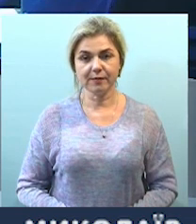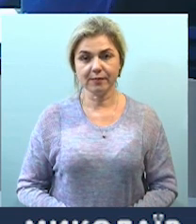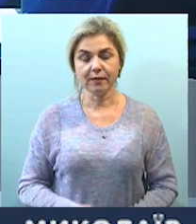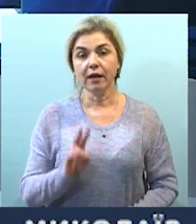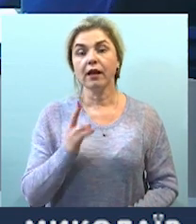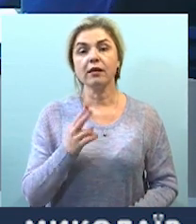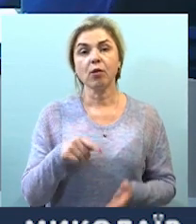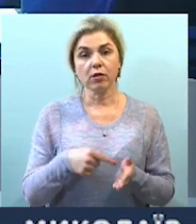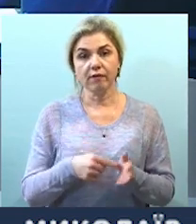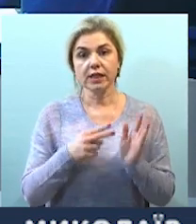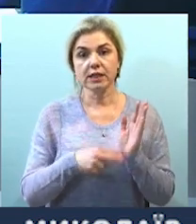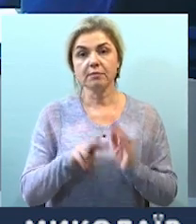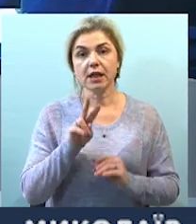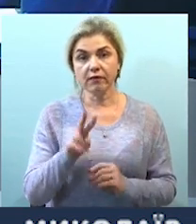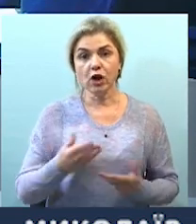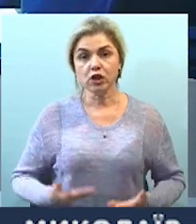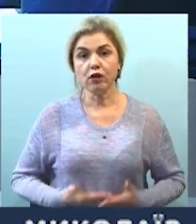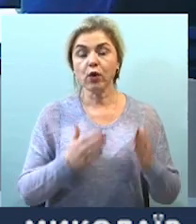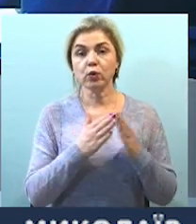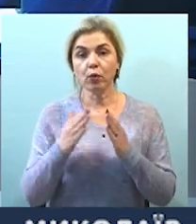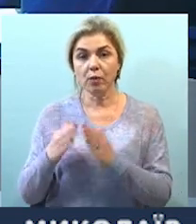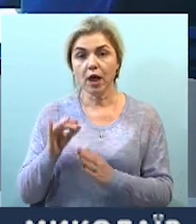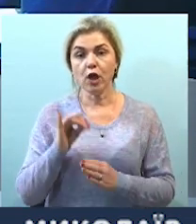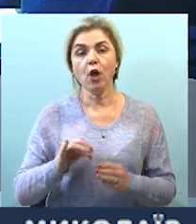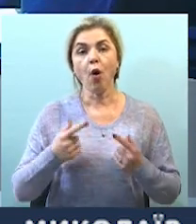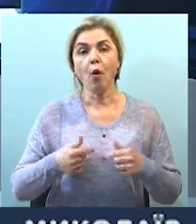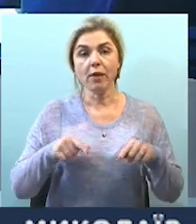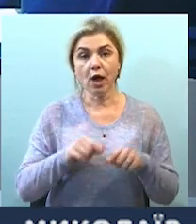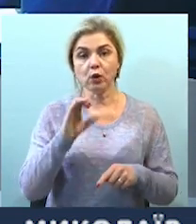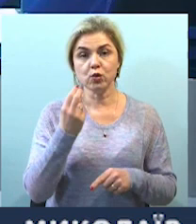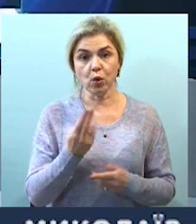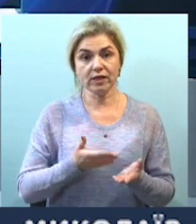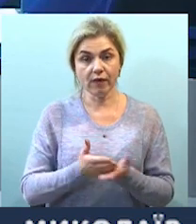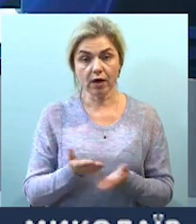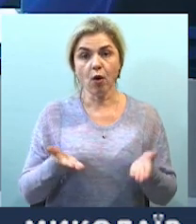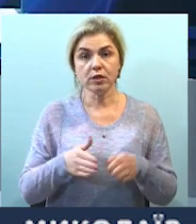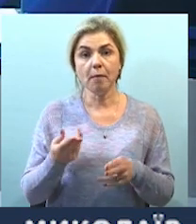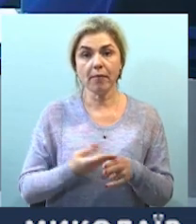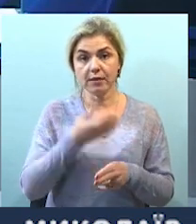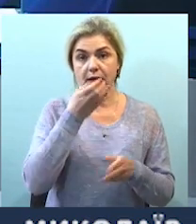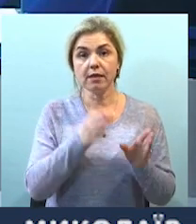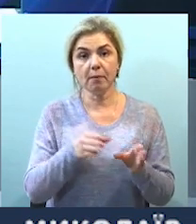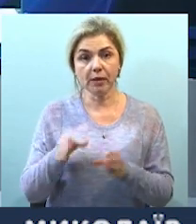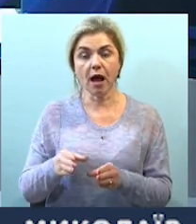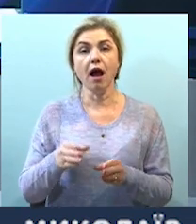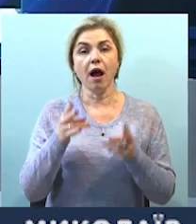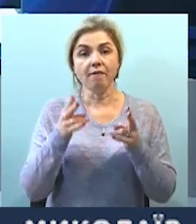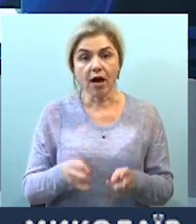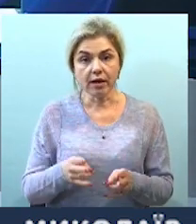У Миколаєві 72 житлових будинки та об'єкти соціальної сфери залишилися без тепла через аварію